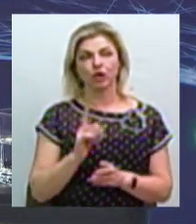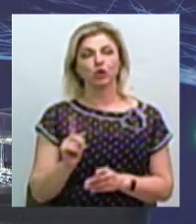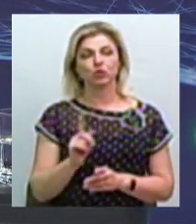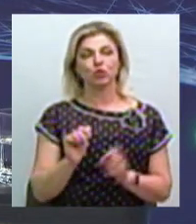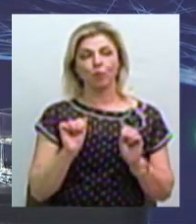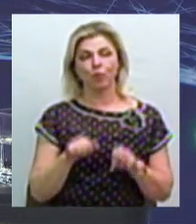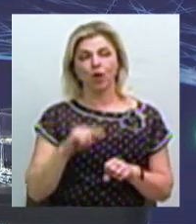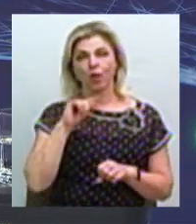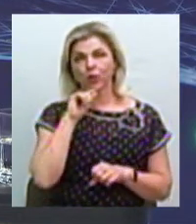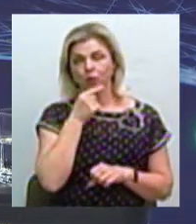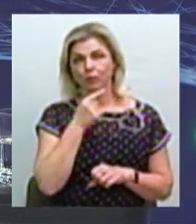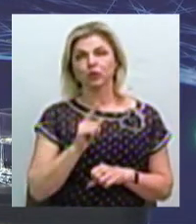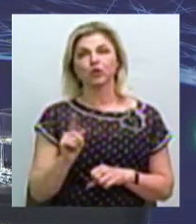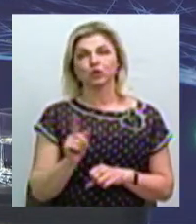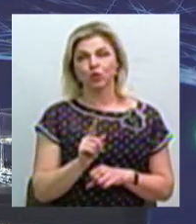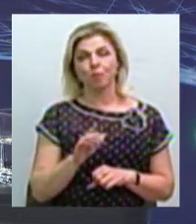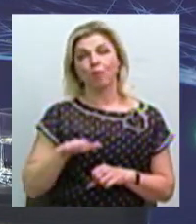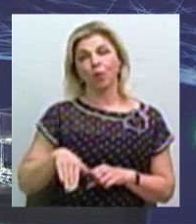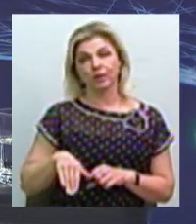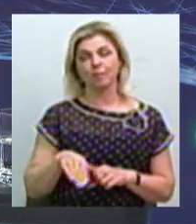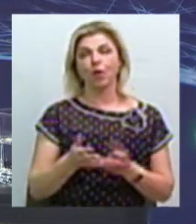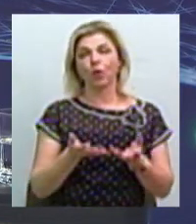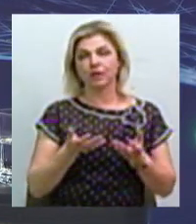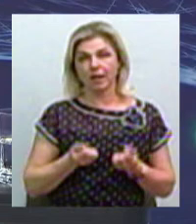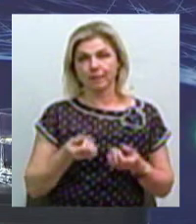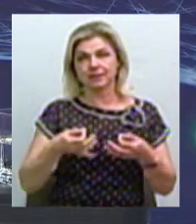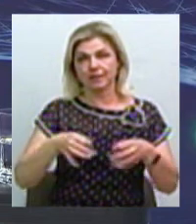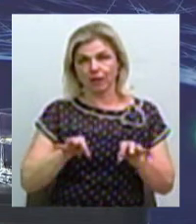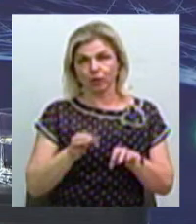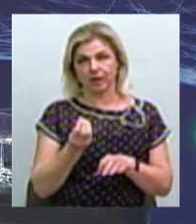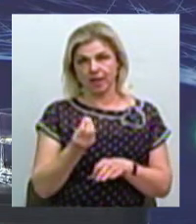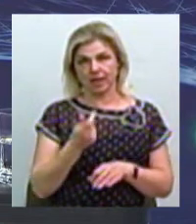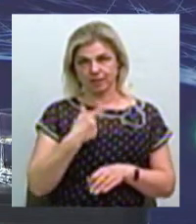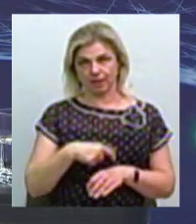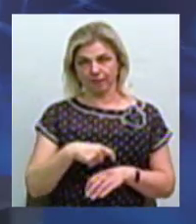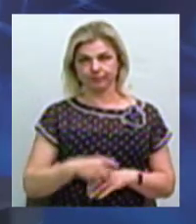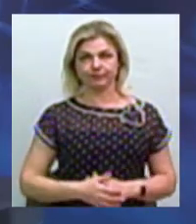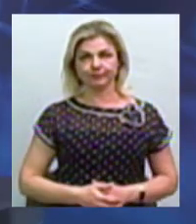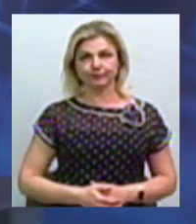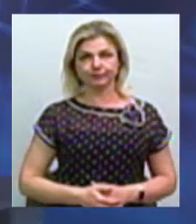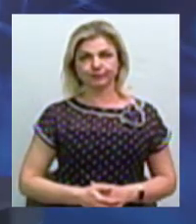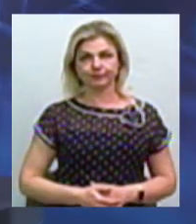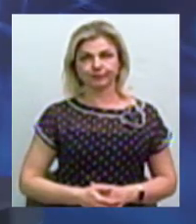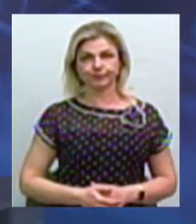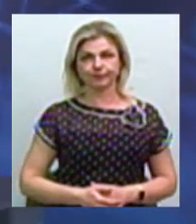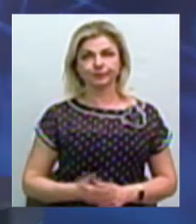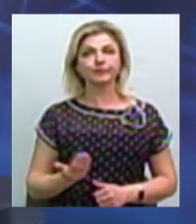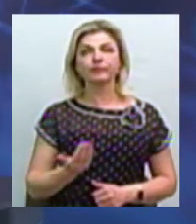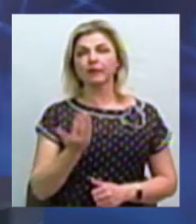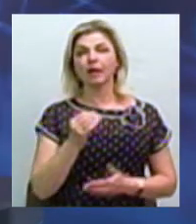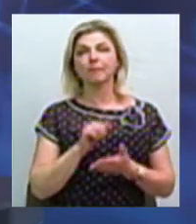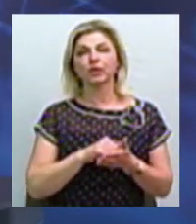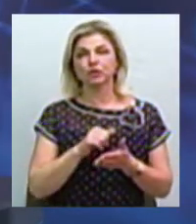слід зекономити для того, щоб потім отримати залишок коштів собі. З яких причин